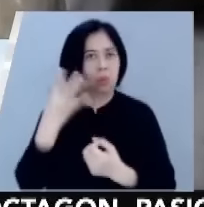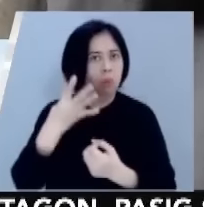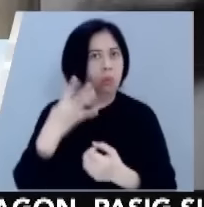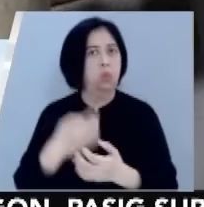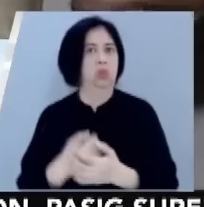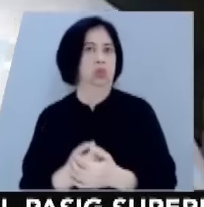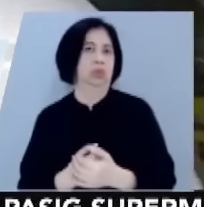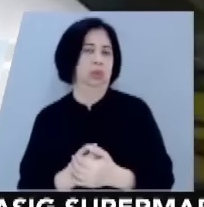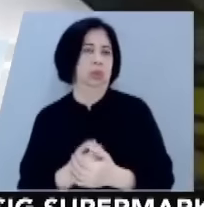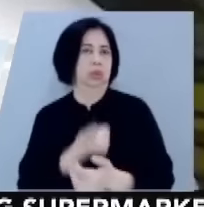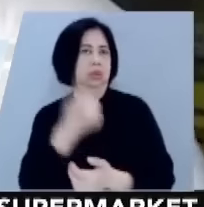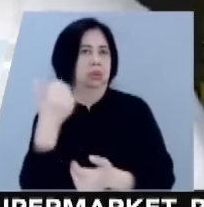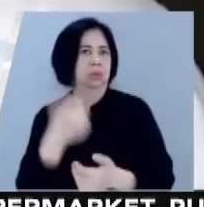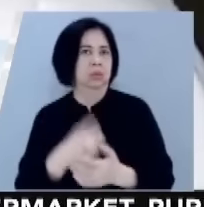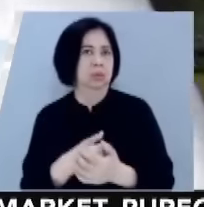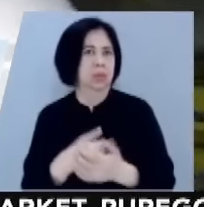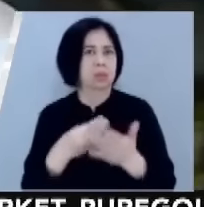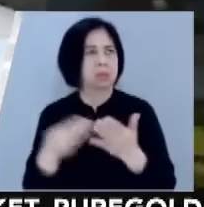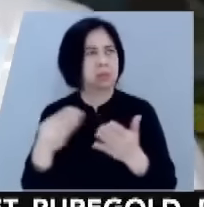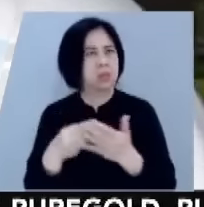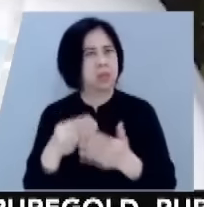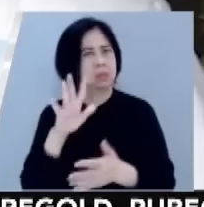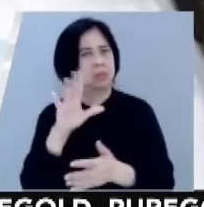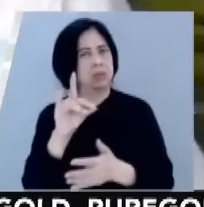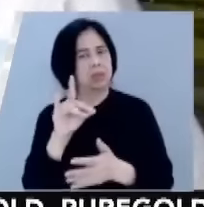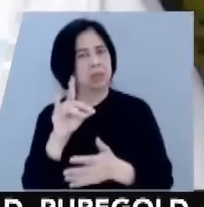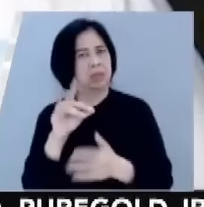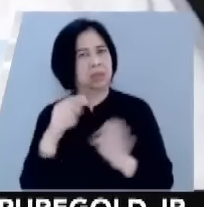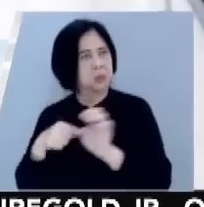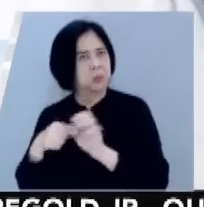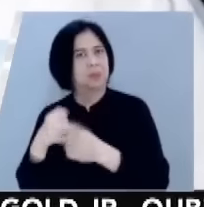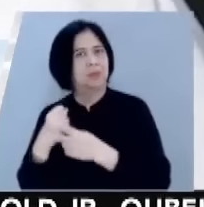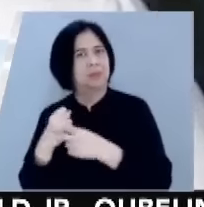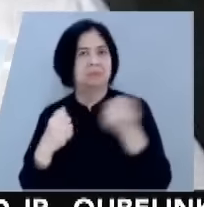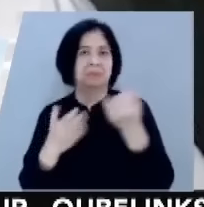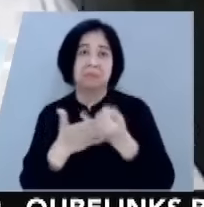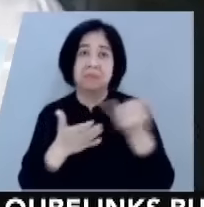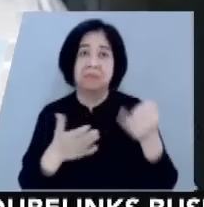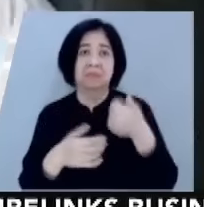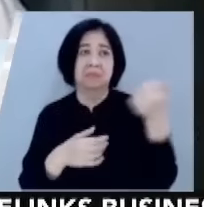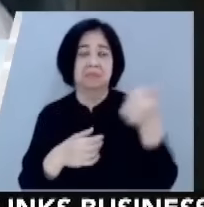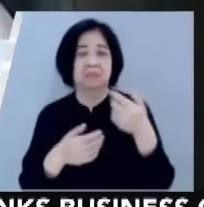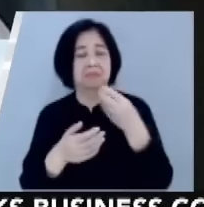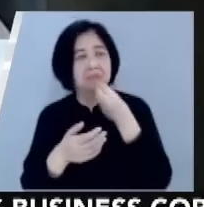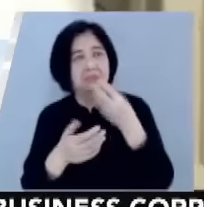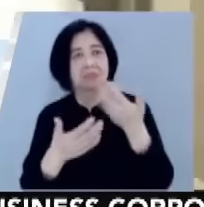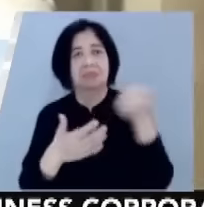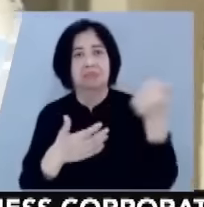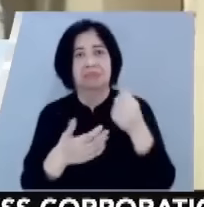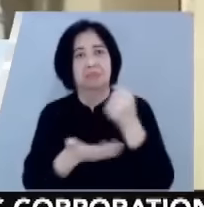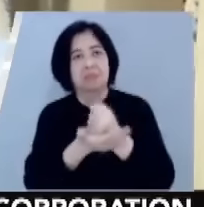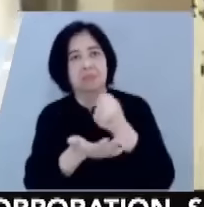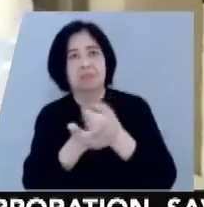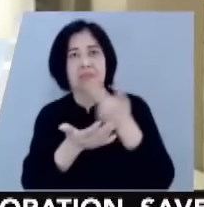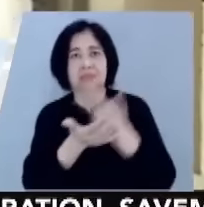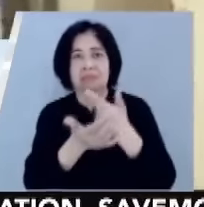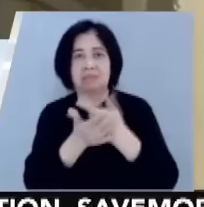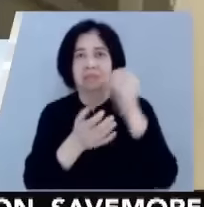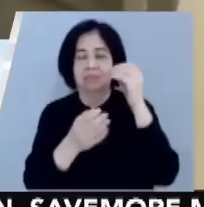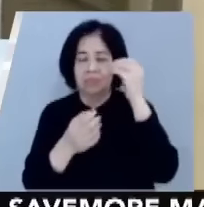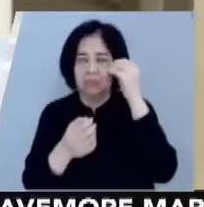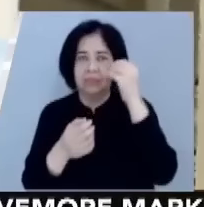rest, nabibili ko sa 58. Pambili ko na rin mga Ricardo, mga sahog, mga bawang, sibuyas. Naghati-hati rin sa